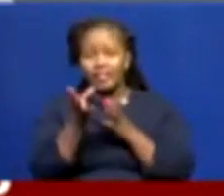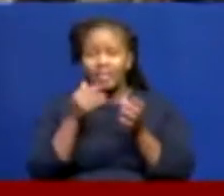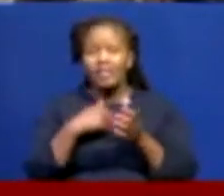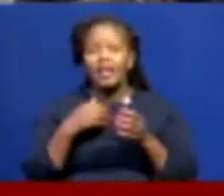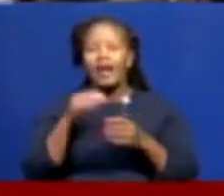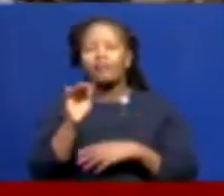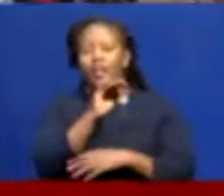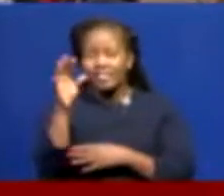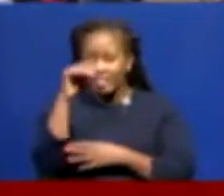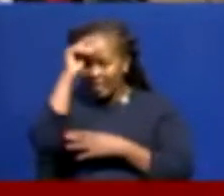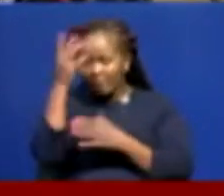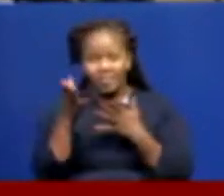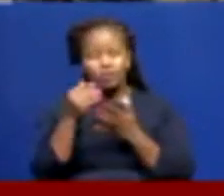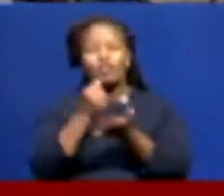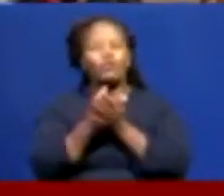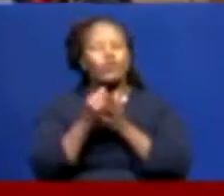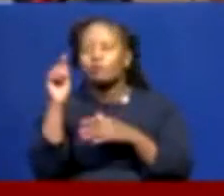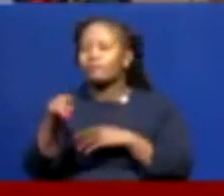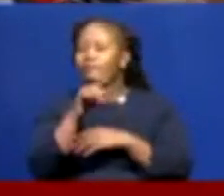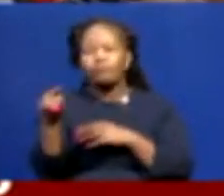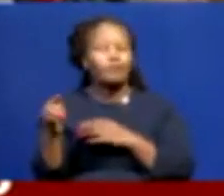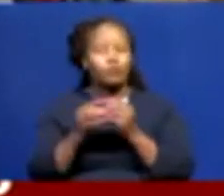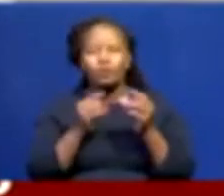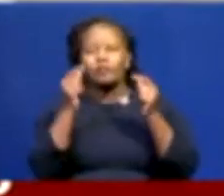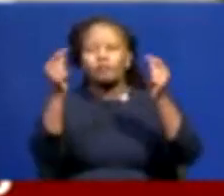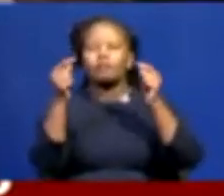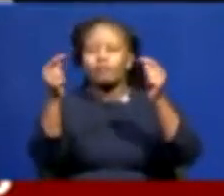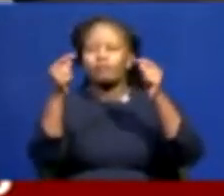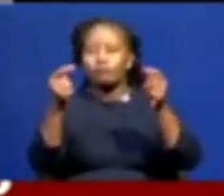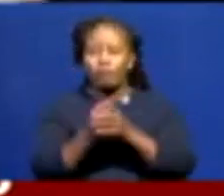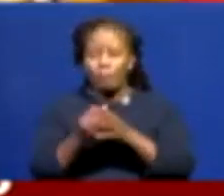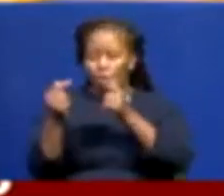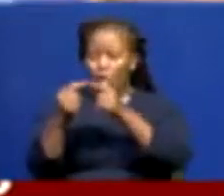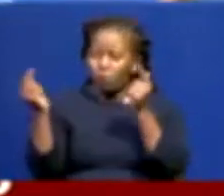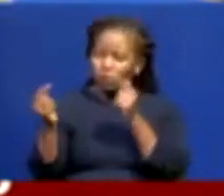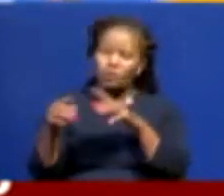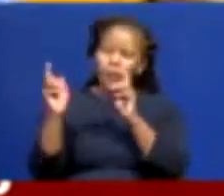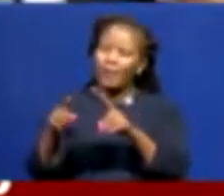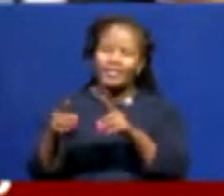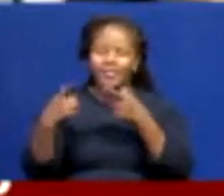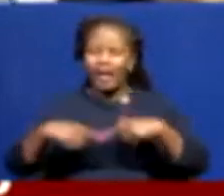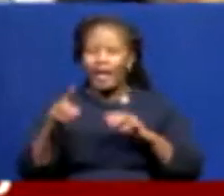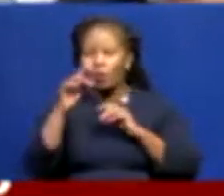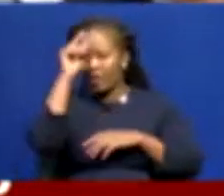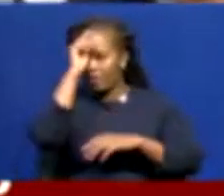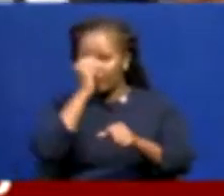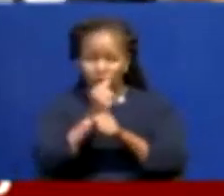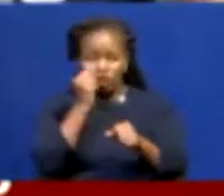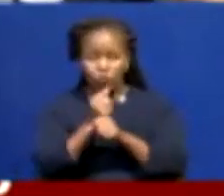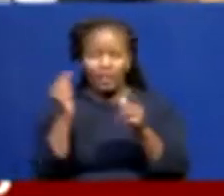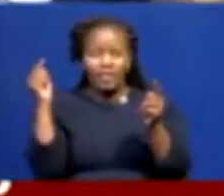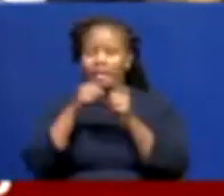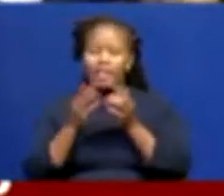to quell the planned demonstrations scheduled for Wednesday. They want the opposition to call off demos and allow the government to work on delivering